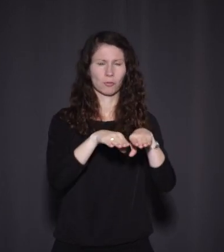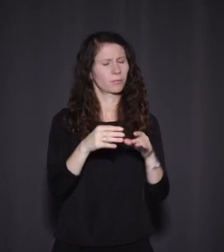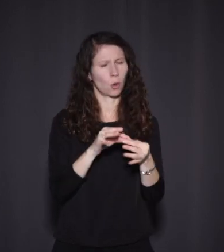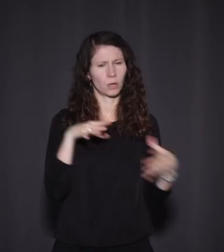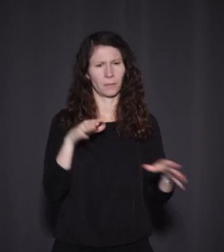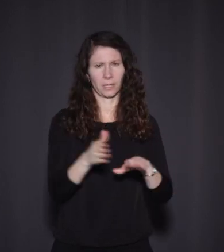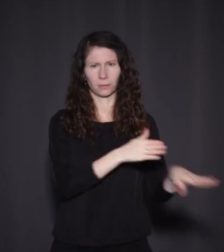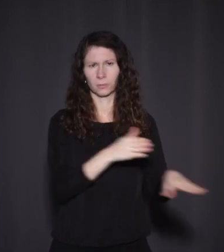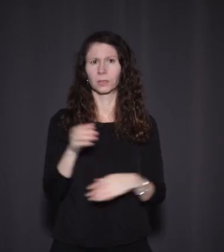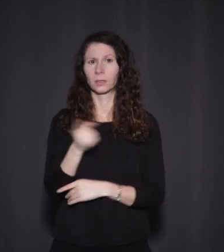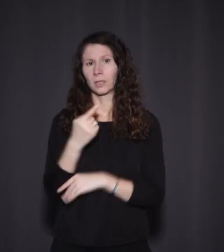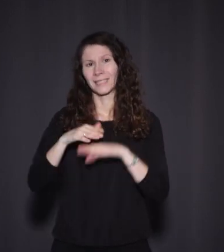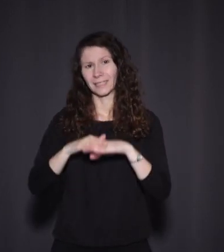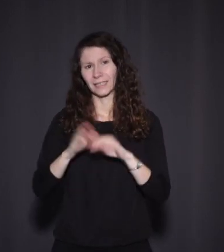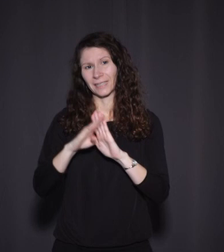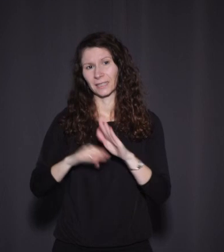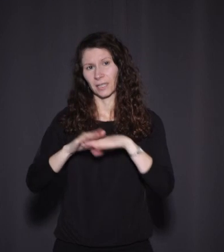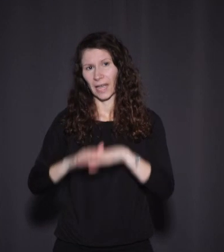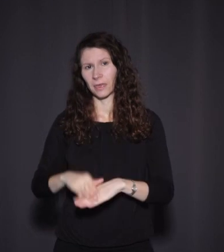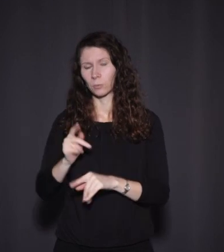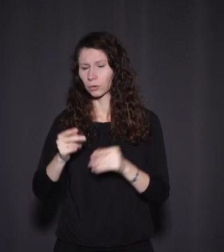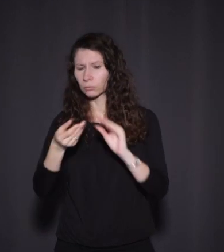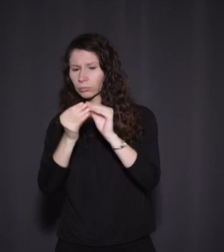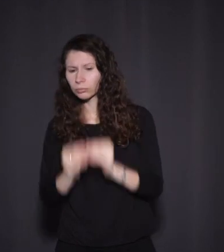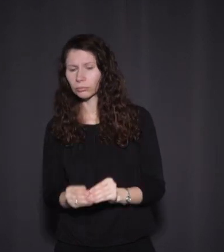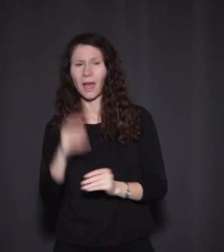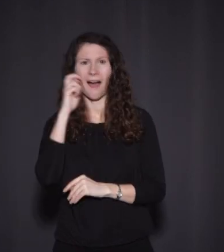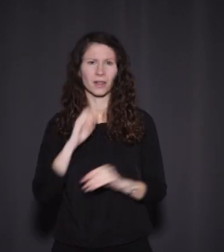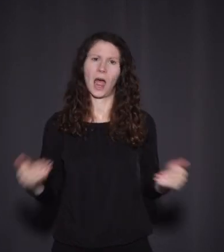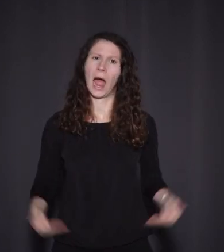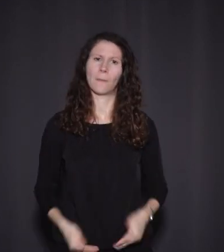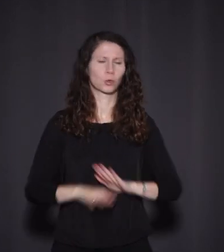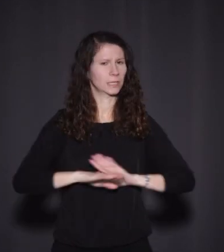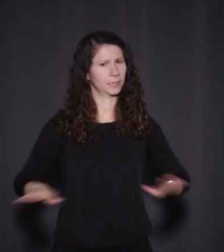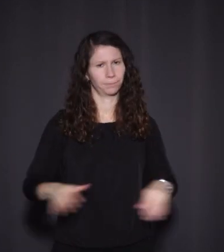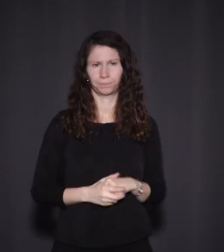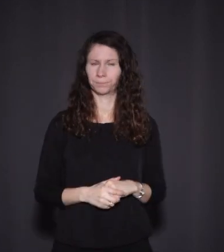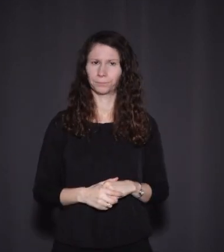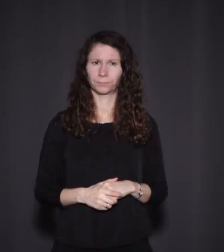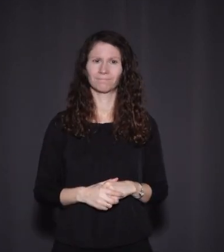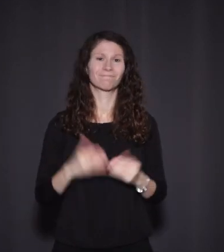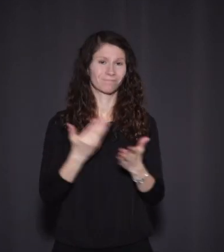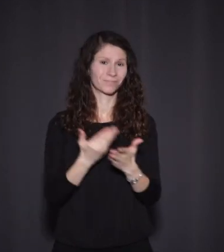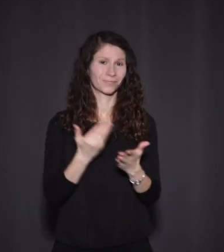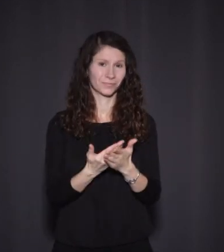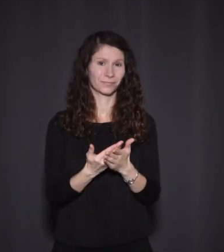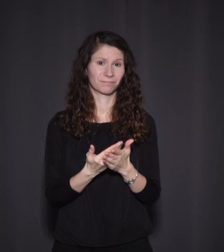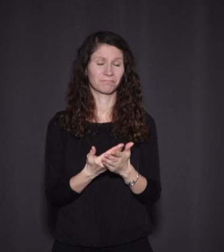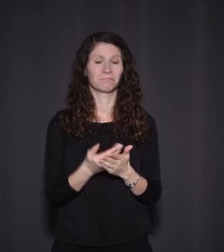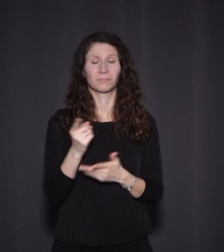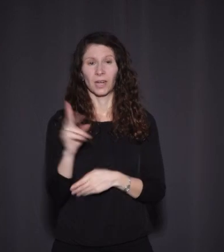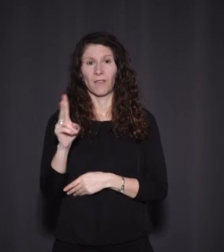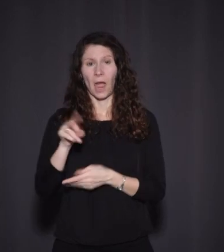die gesetzliche Rente so ausgestalten, dass wir keine Altersarmut haben. Und da ist der zentrale Punkt, dass wir verbreitern diejenigen, die